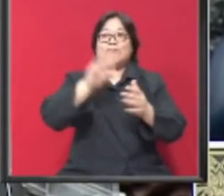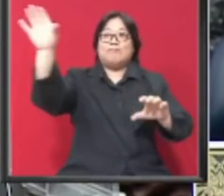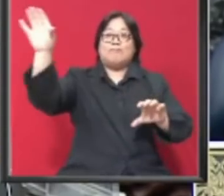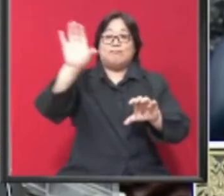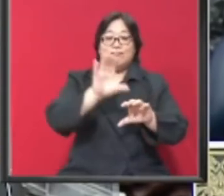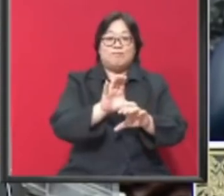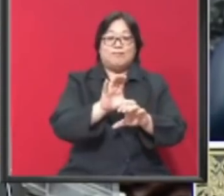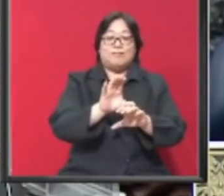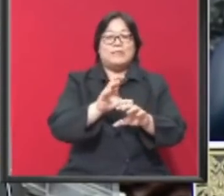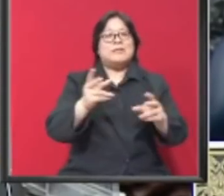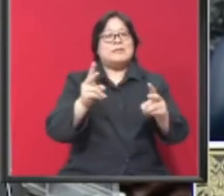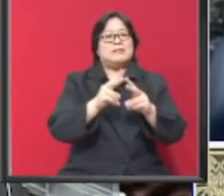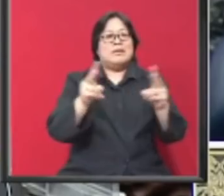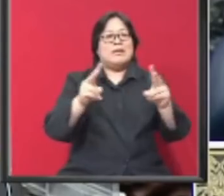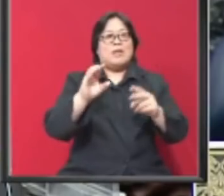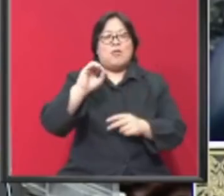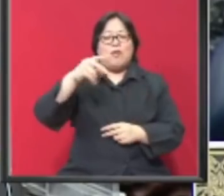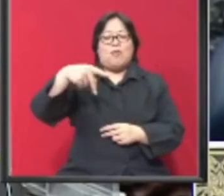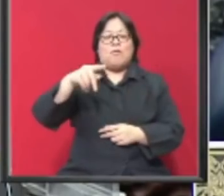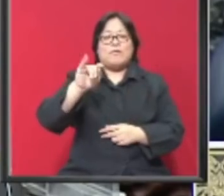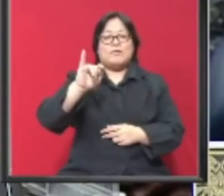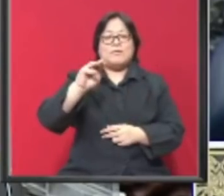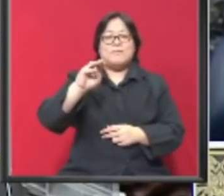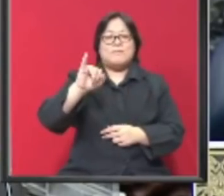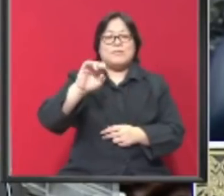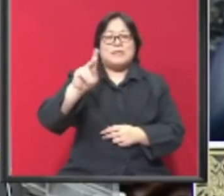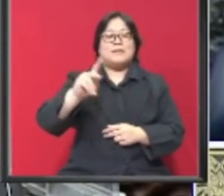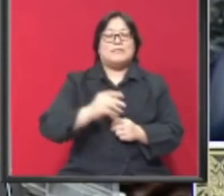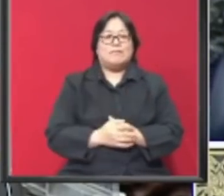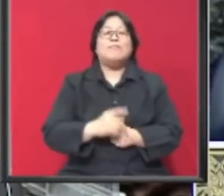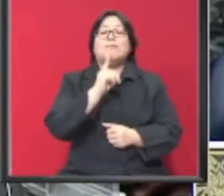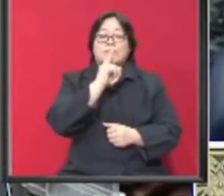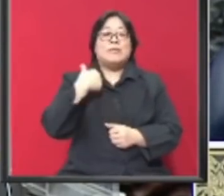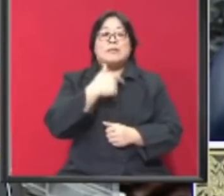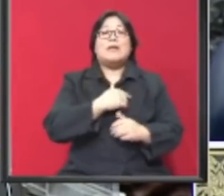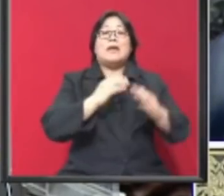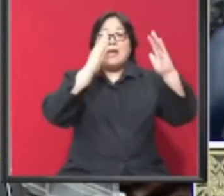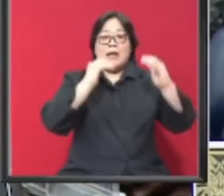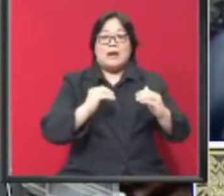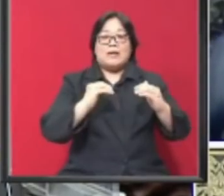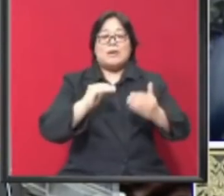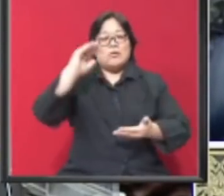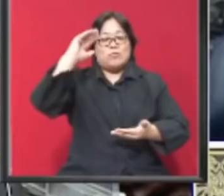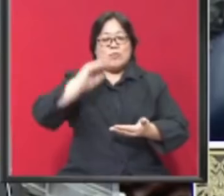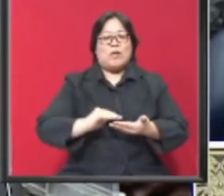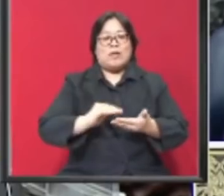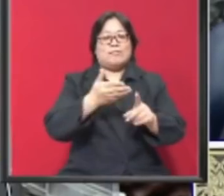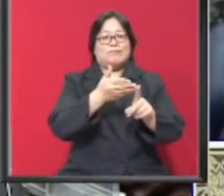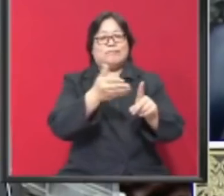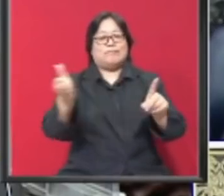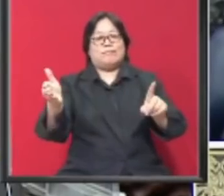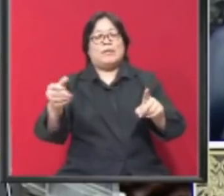terlalu optimistik Oh iya kita memang bahasa kurangkan penyelewengan